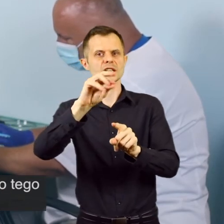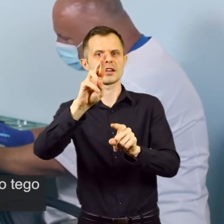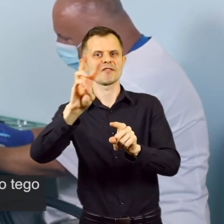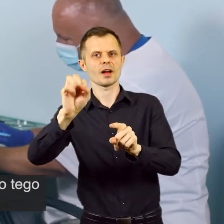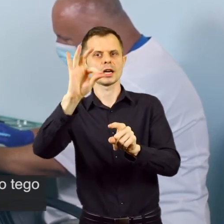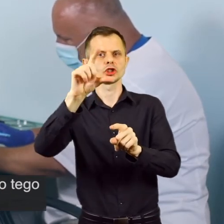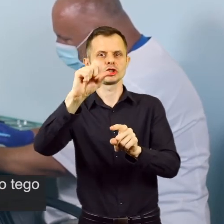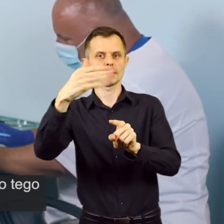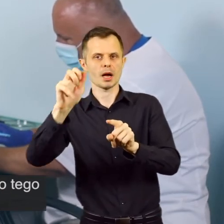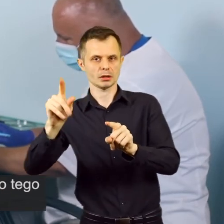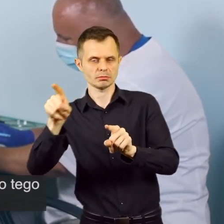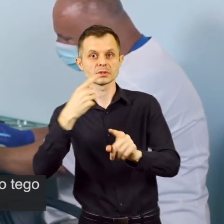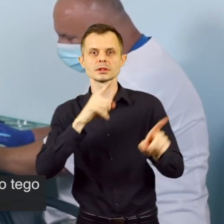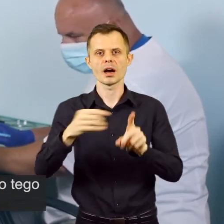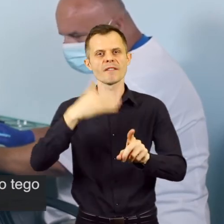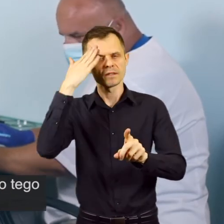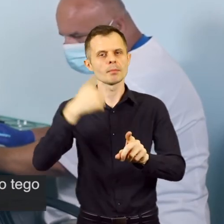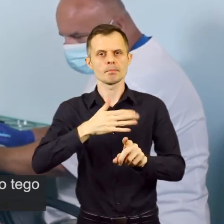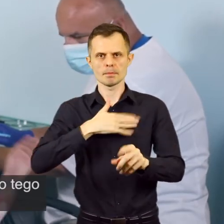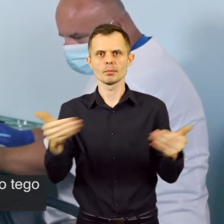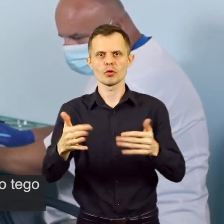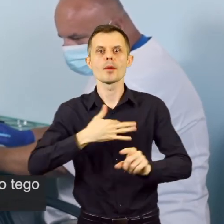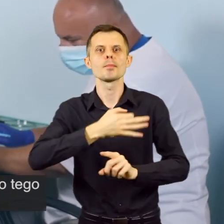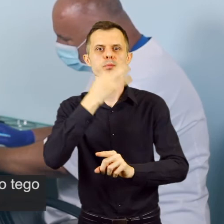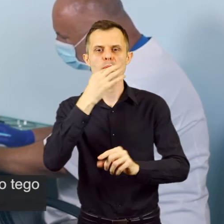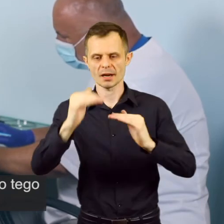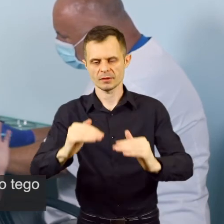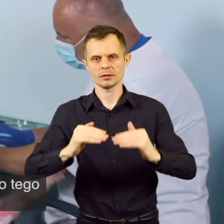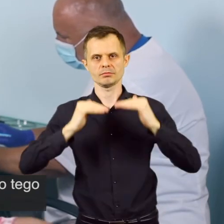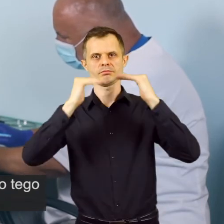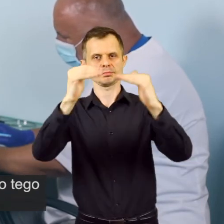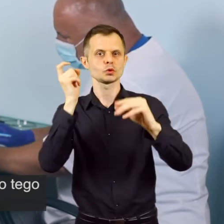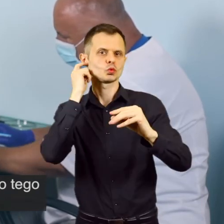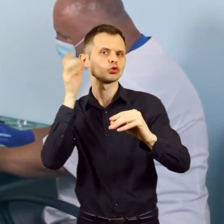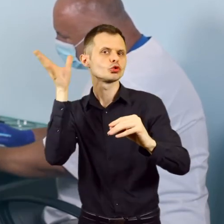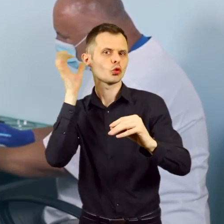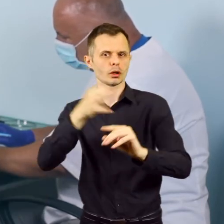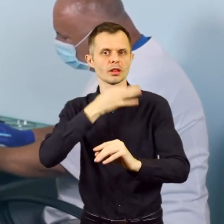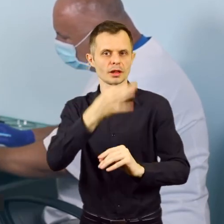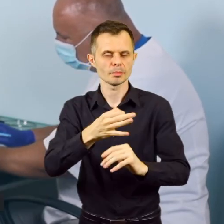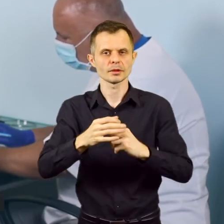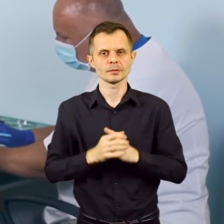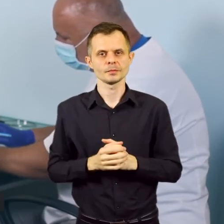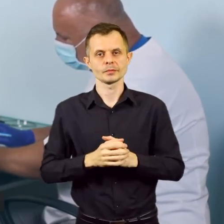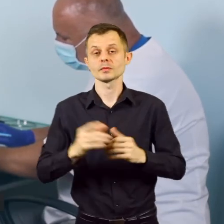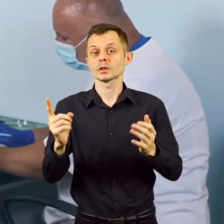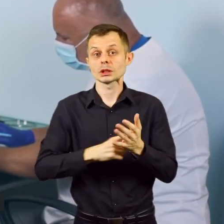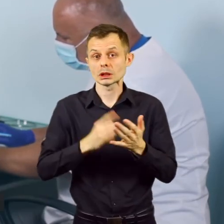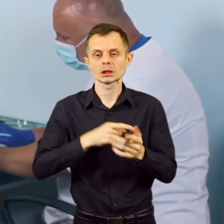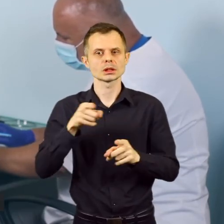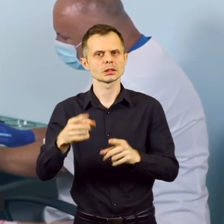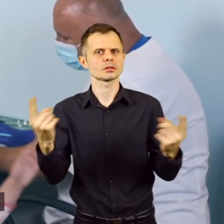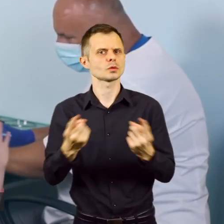ślimaka, czyli możliwości poprawy narządu słuchu aż do tego przewodnictwa drogą kostną. Najczęściej